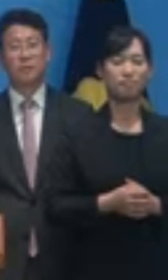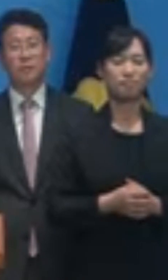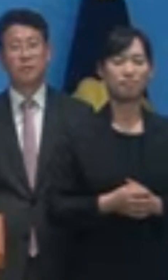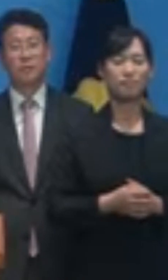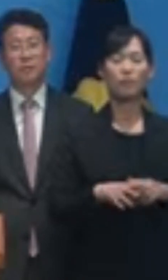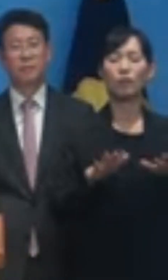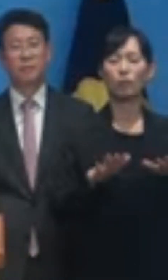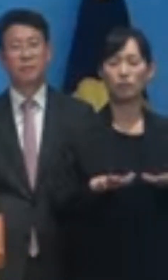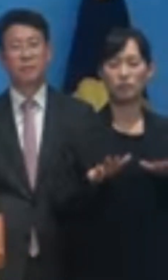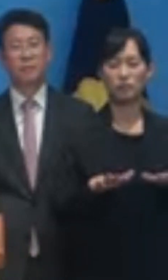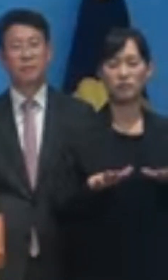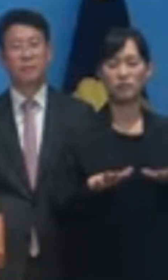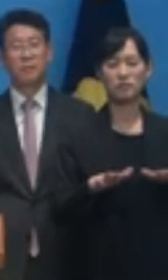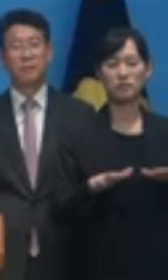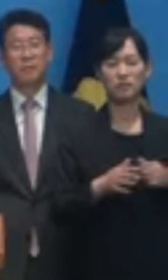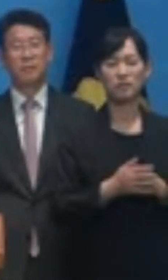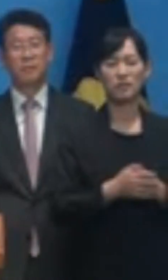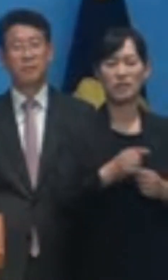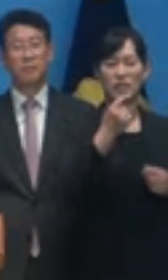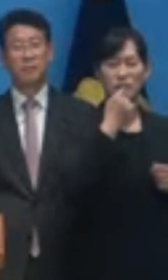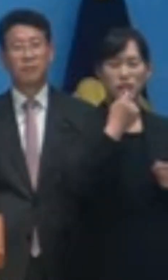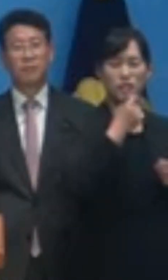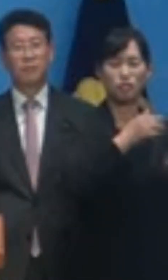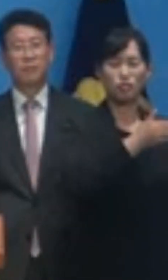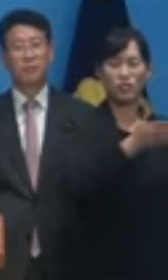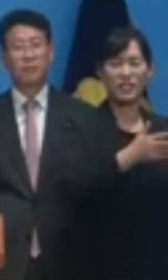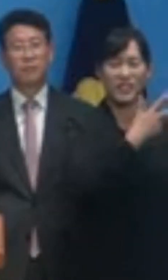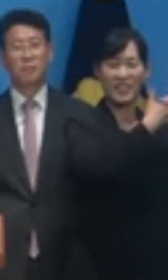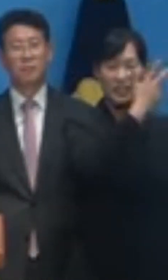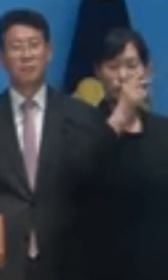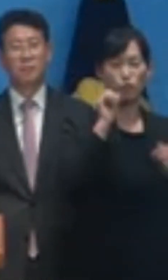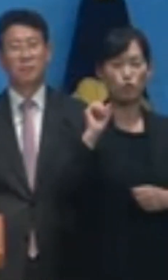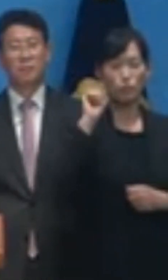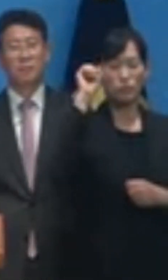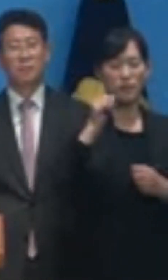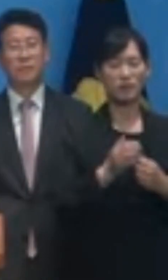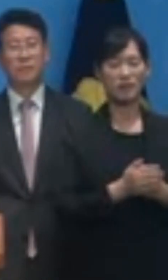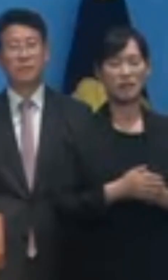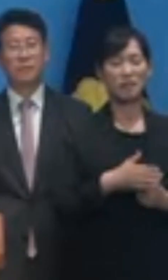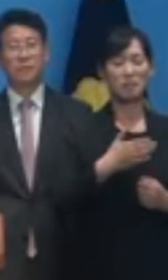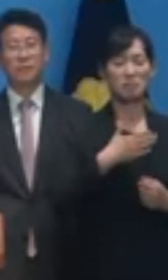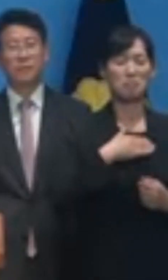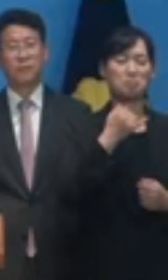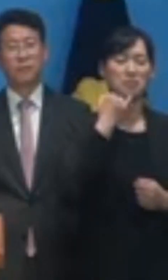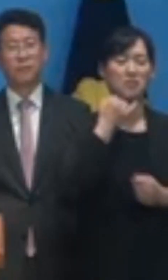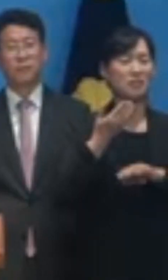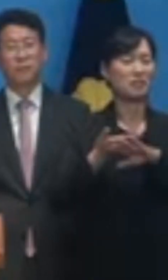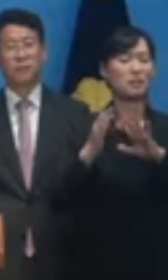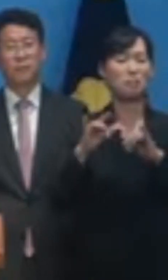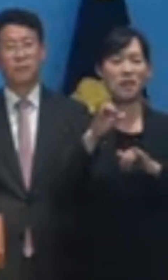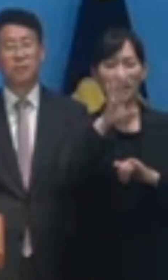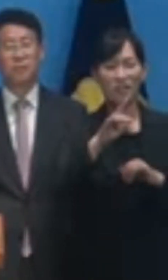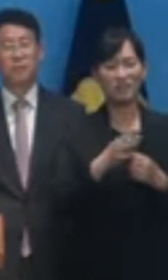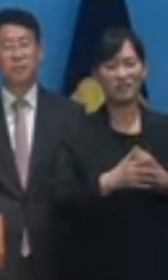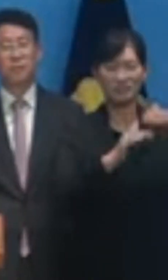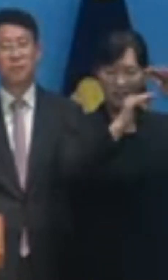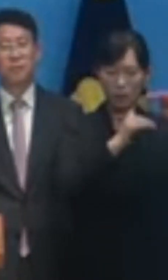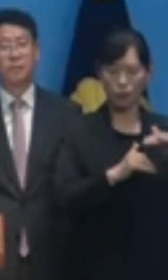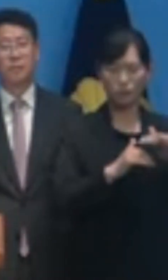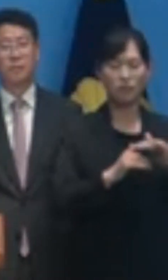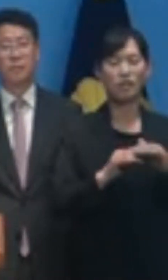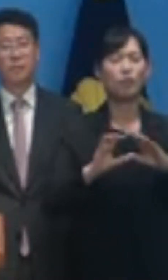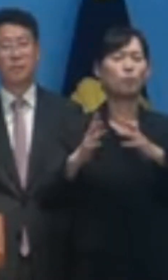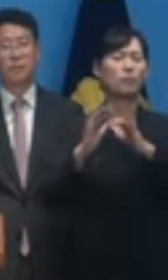자, 오늘은 민주당 이재명 후보의 내로남불적 행태를 국민께 소상히 하고